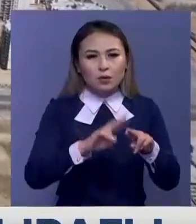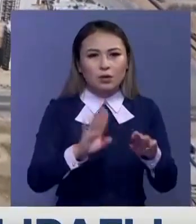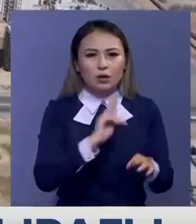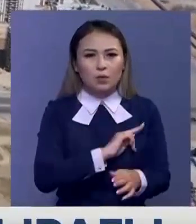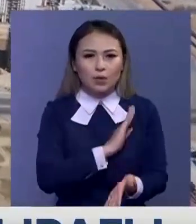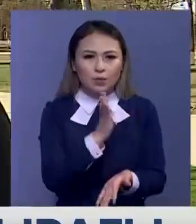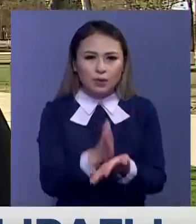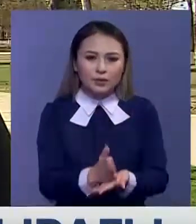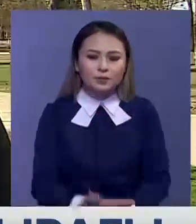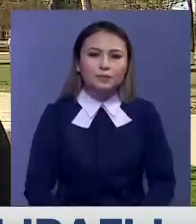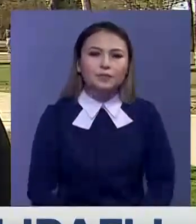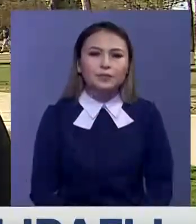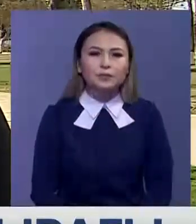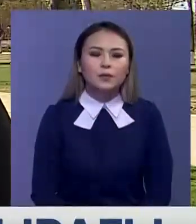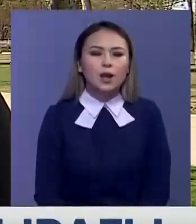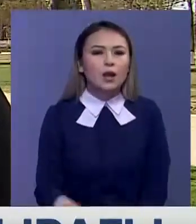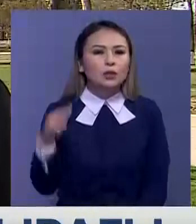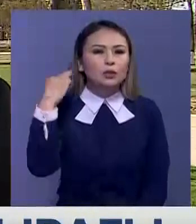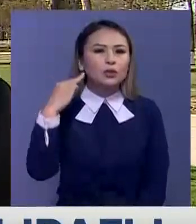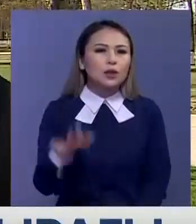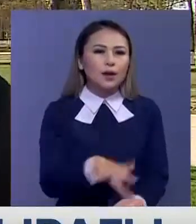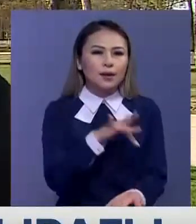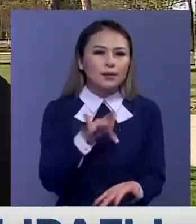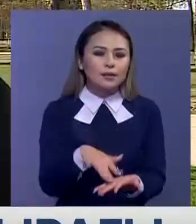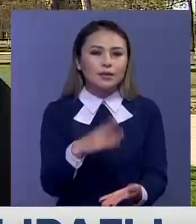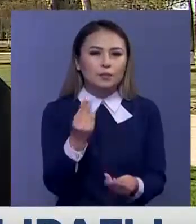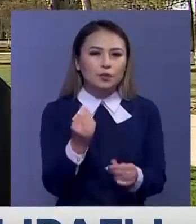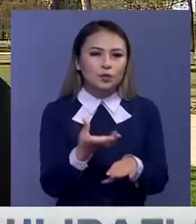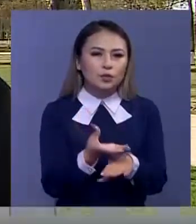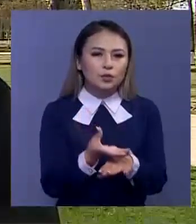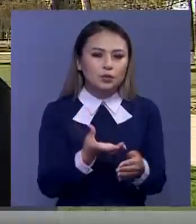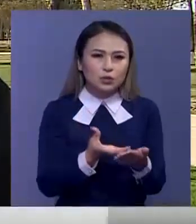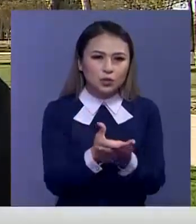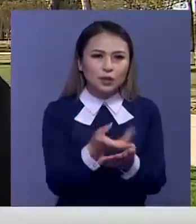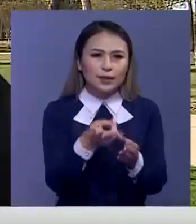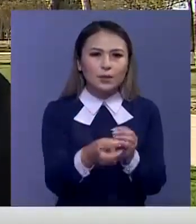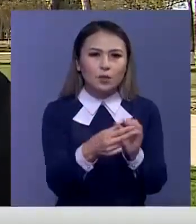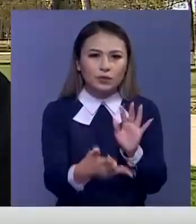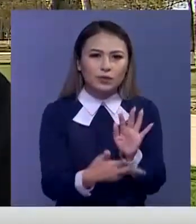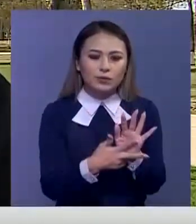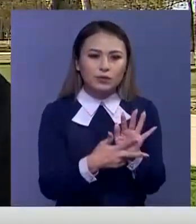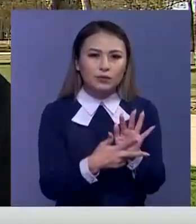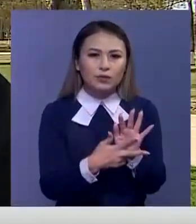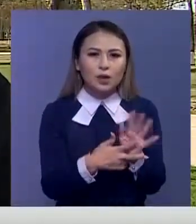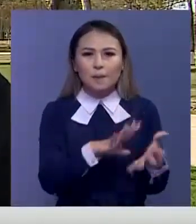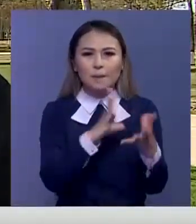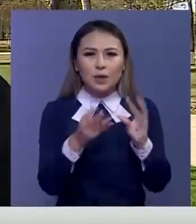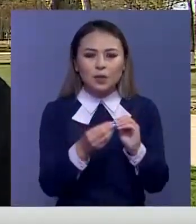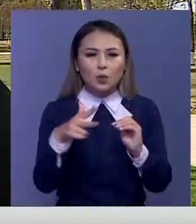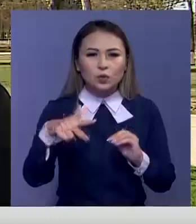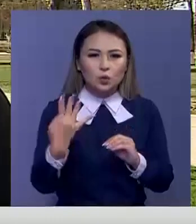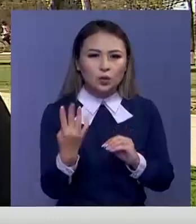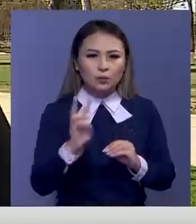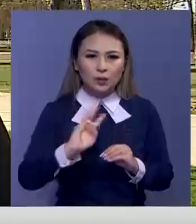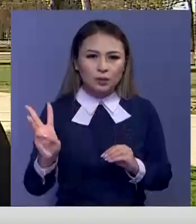істеп тұр. Түркістан қаласының бюджеті 2018 жылы баржа 34 миллиард болатын